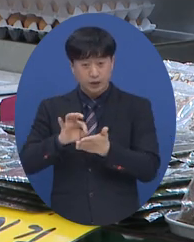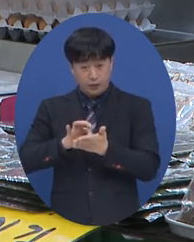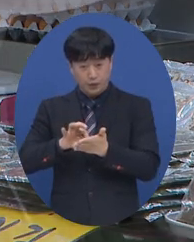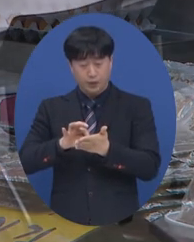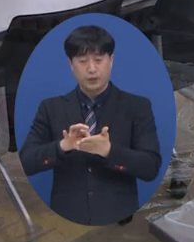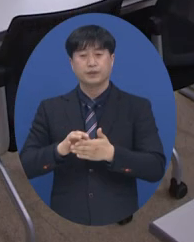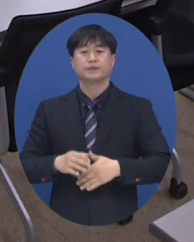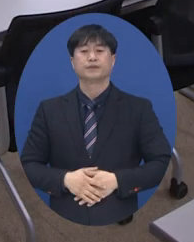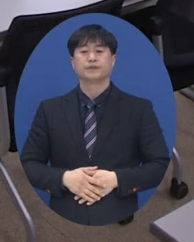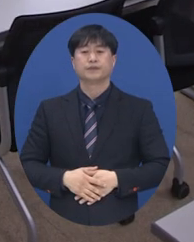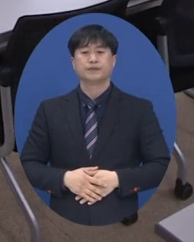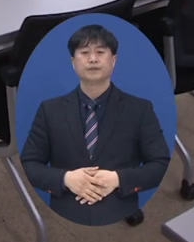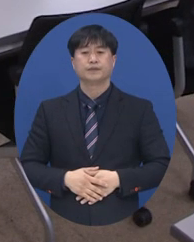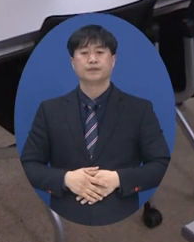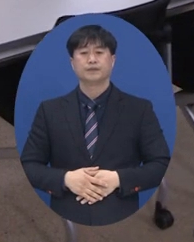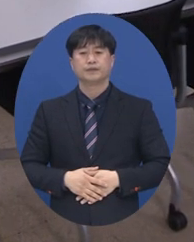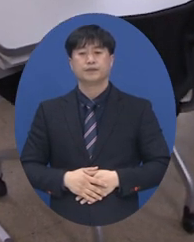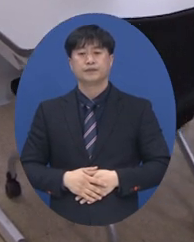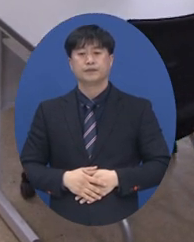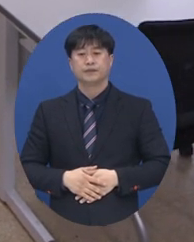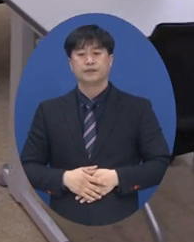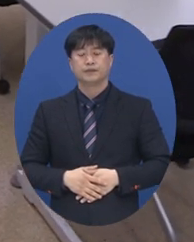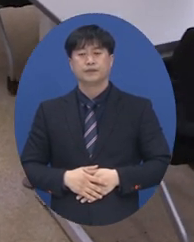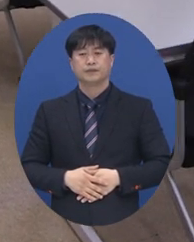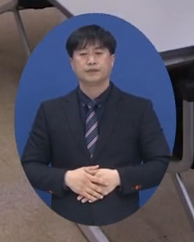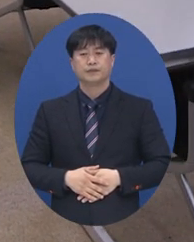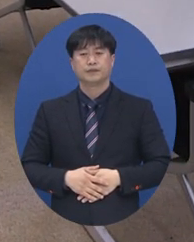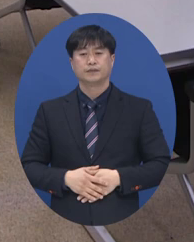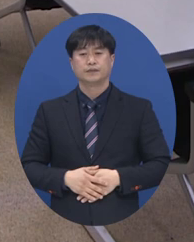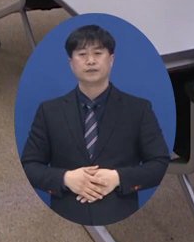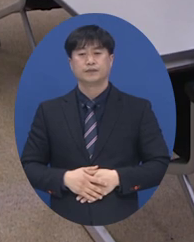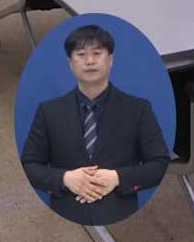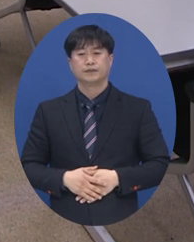됩니다 경기 gtv 최 지 합니다